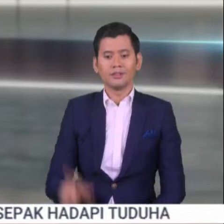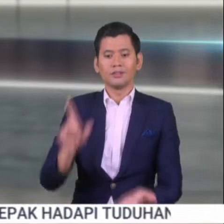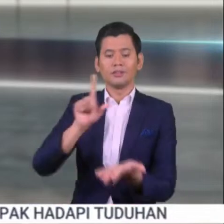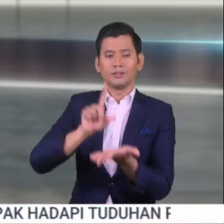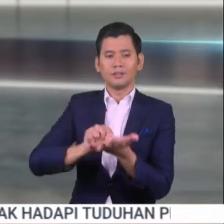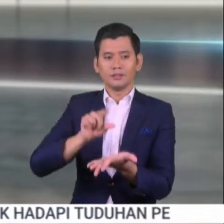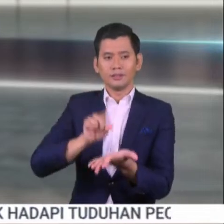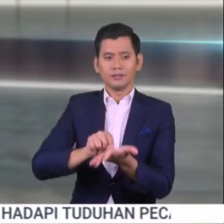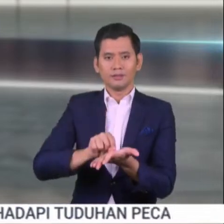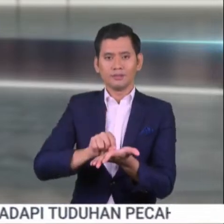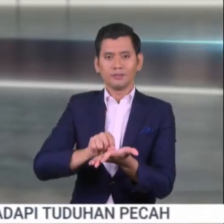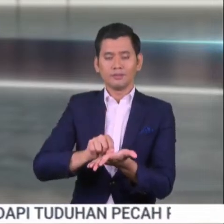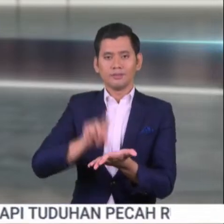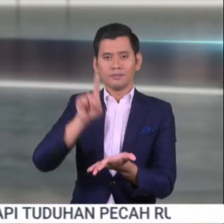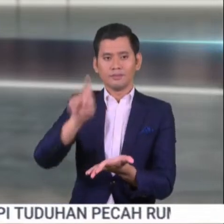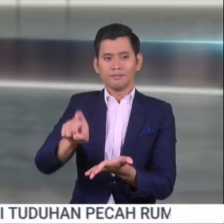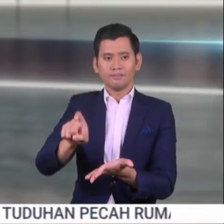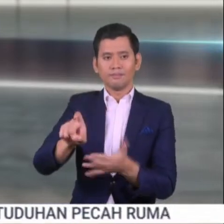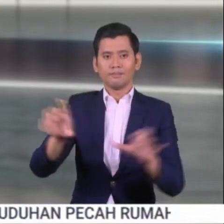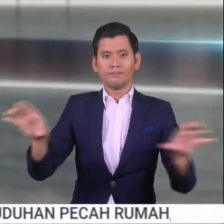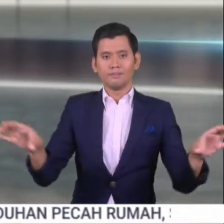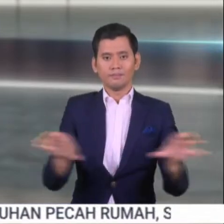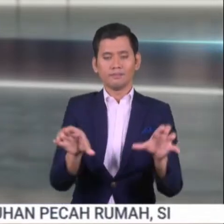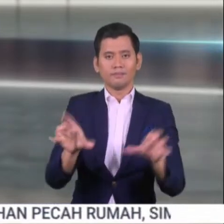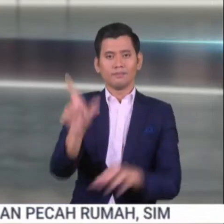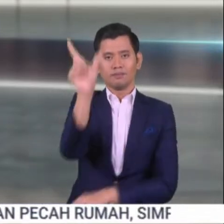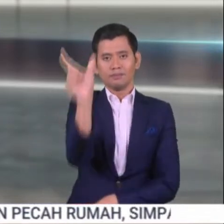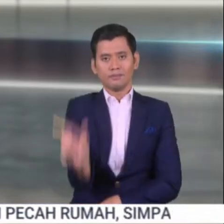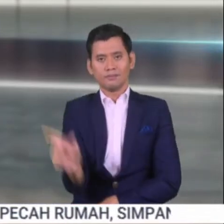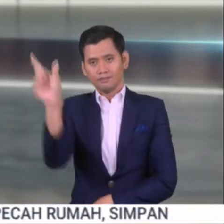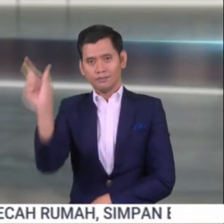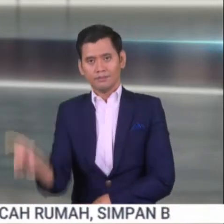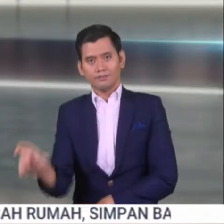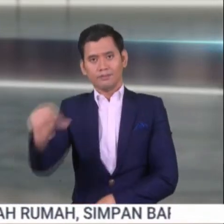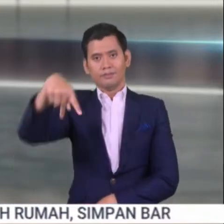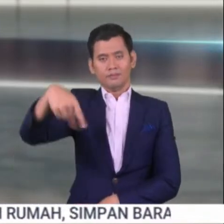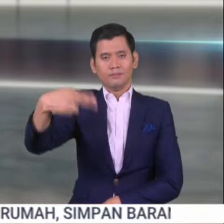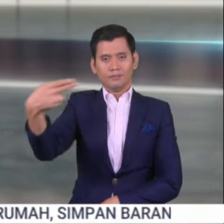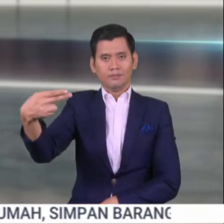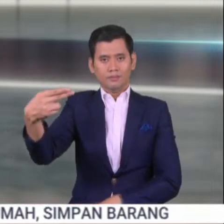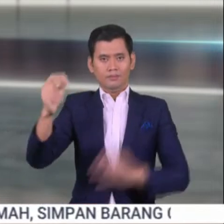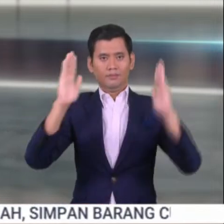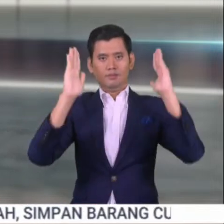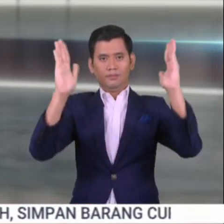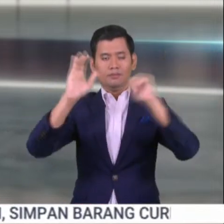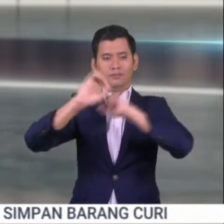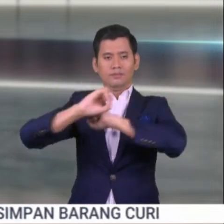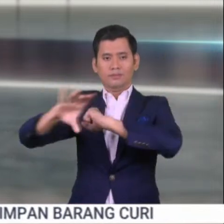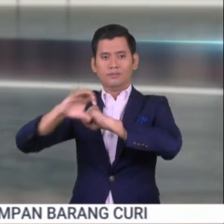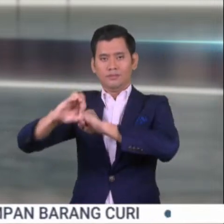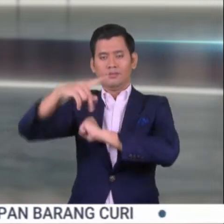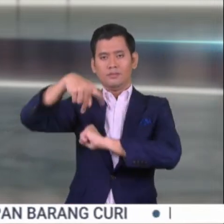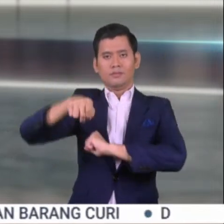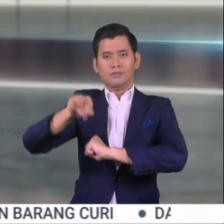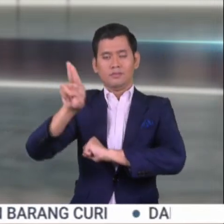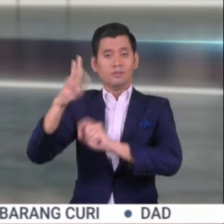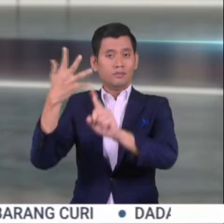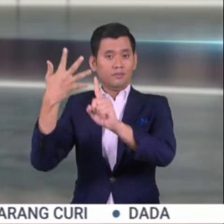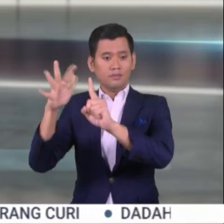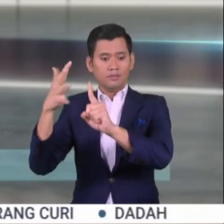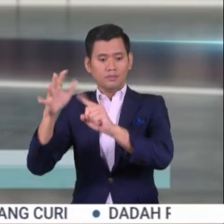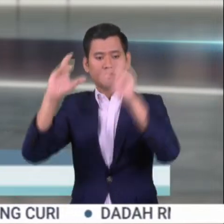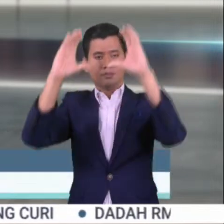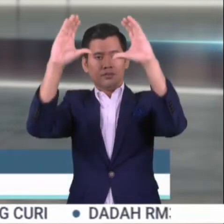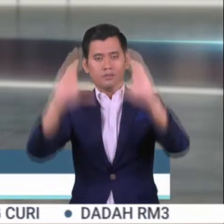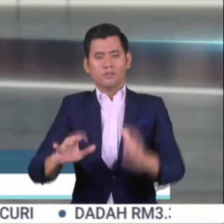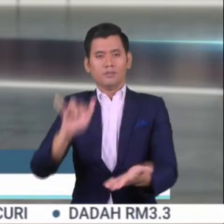Kewartawanan peranti atau Mojo perlu diaplikasi semua calon dan jentera Pakatan Harapan sepanjang tempoh berkempen PRU DUN ke-15.